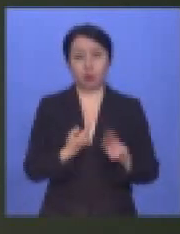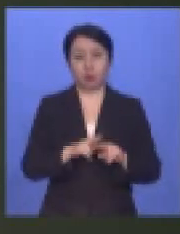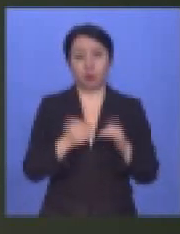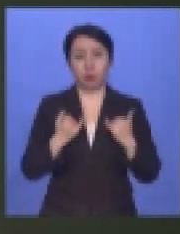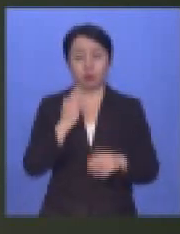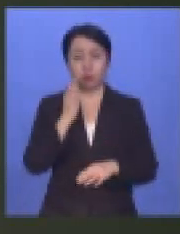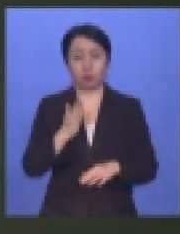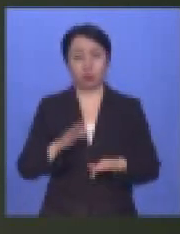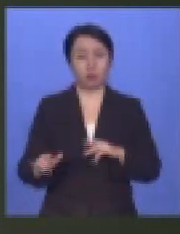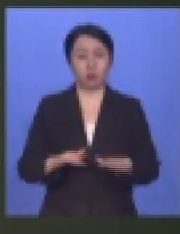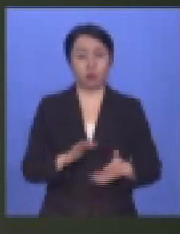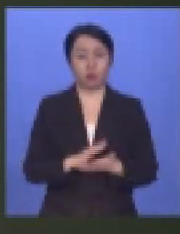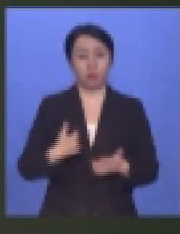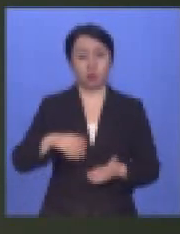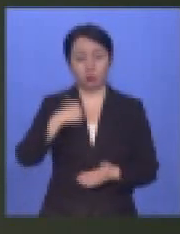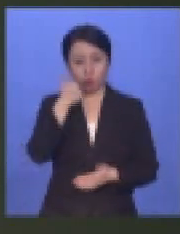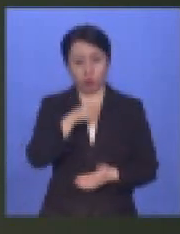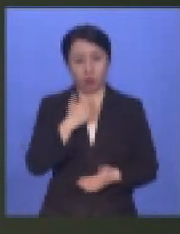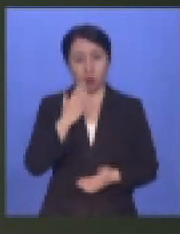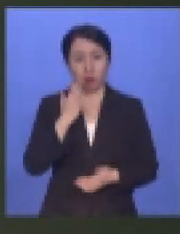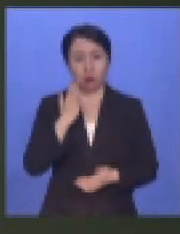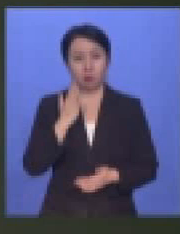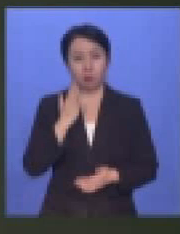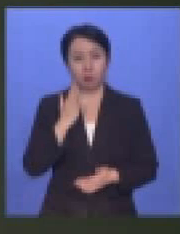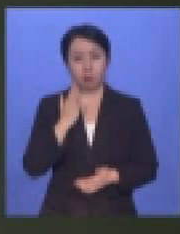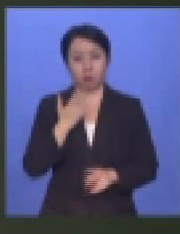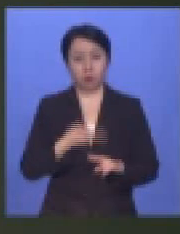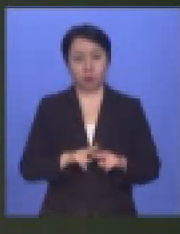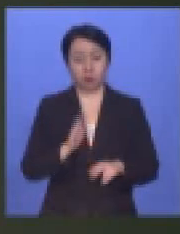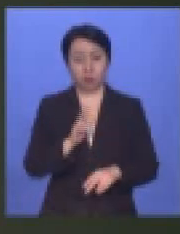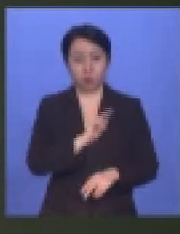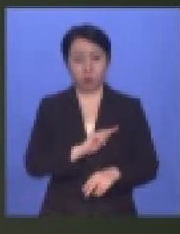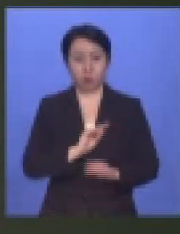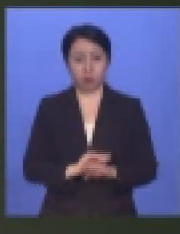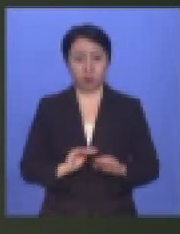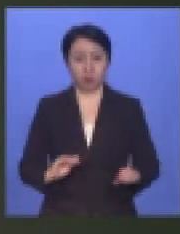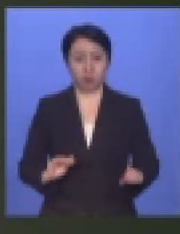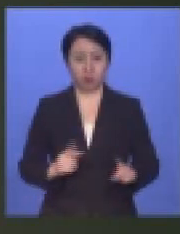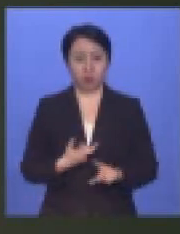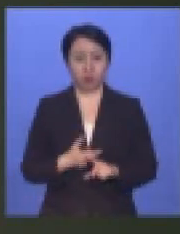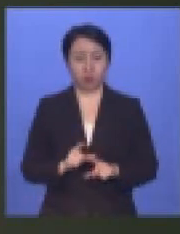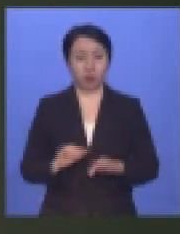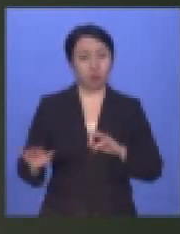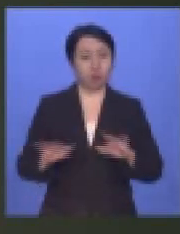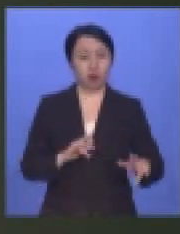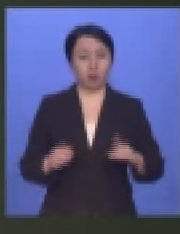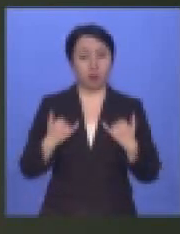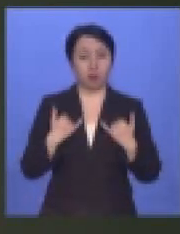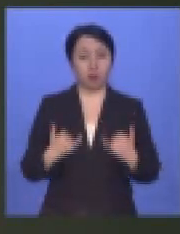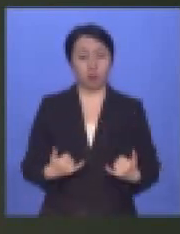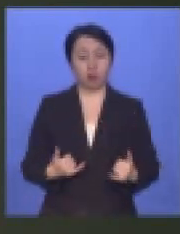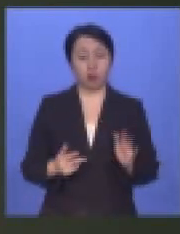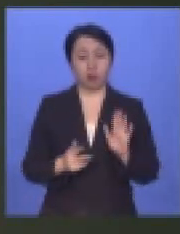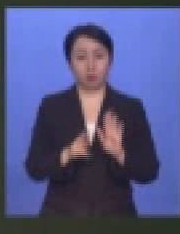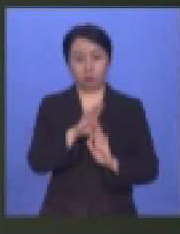этом мероприятии, мы в течение всего года по этому вопросу работаем с детьми. То есть это мероприятие сегодня состоит, посмотрел